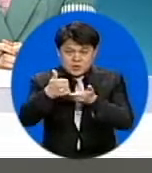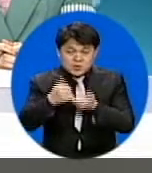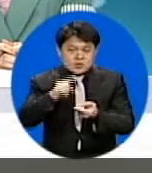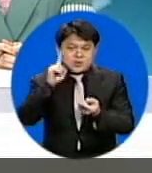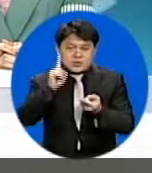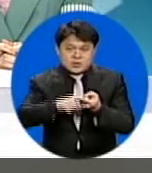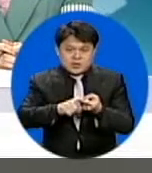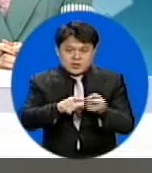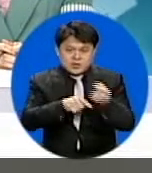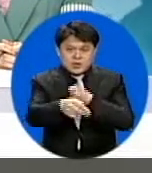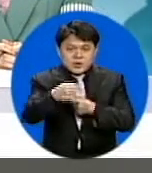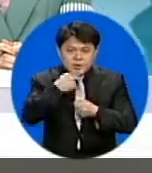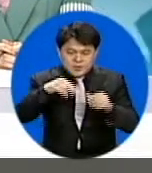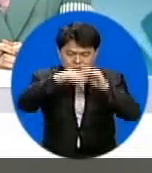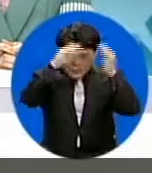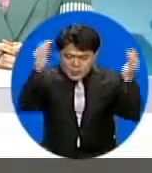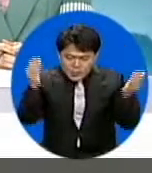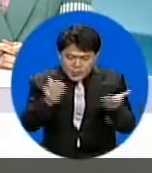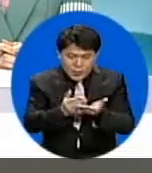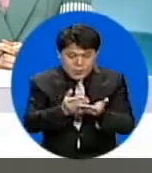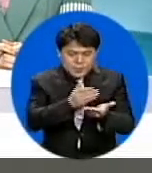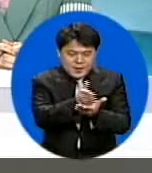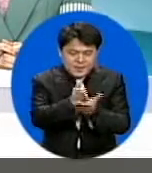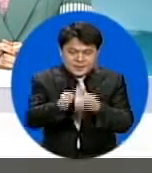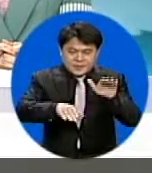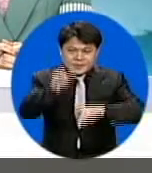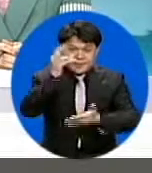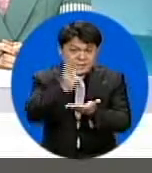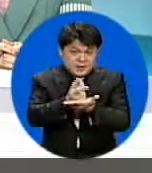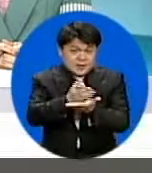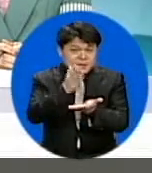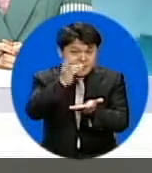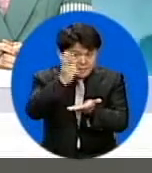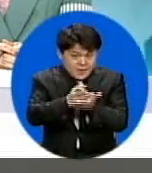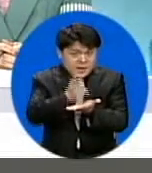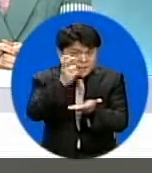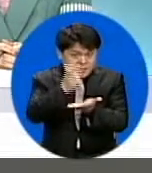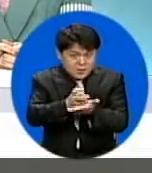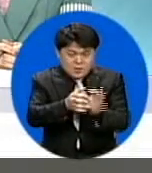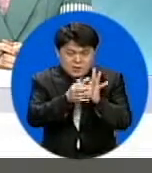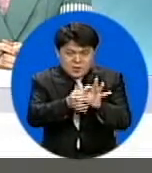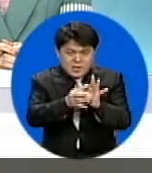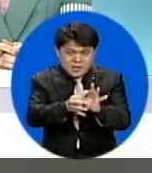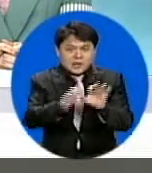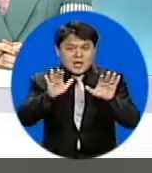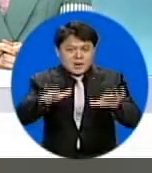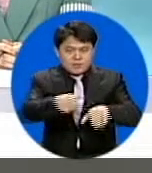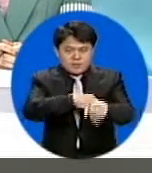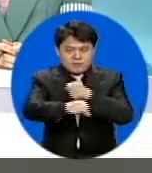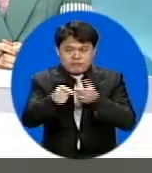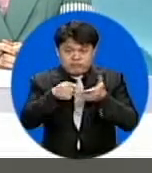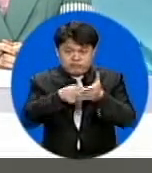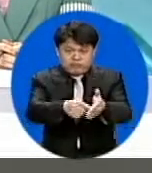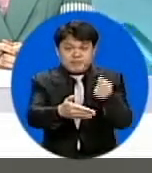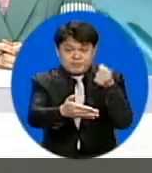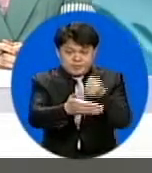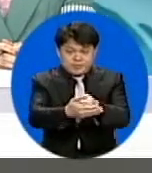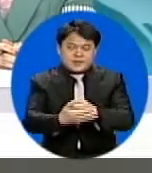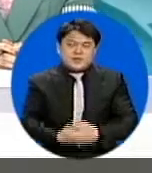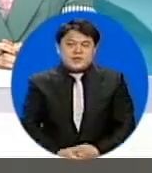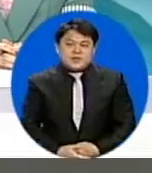합리적인 이유가 없는 모든 형태의 차별을 금지한다는 내용을 담은 포괄적 차별금지법 제정을 적극 추진하기로